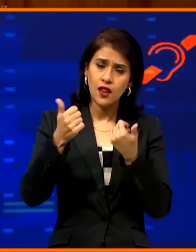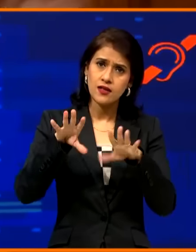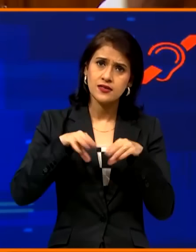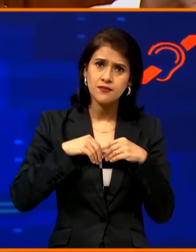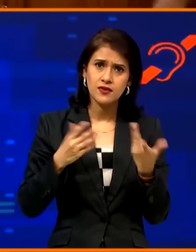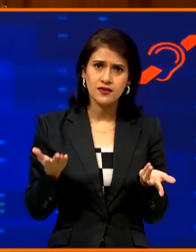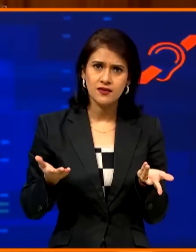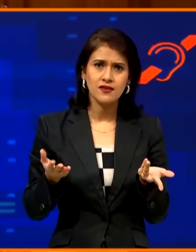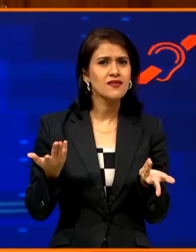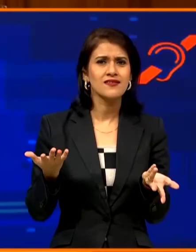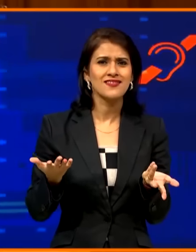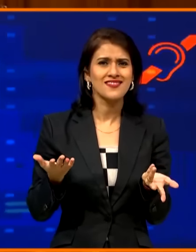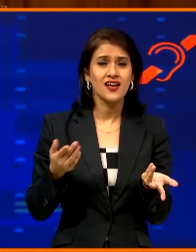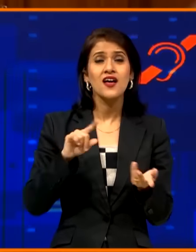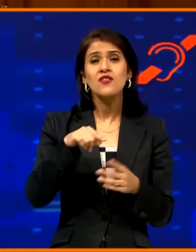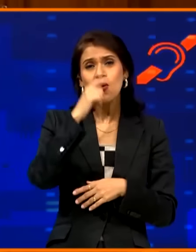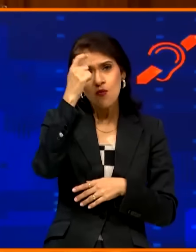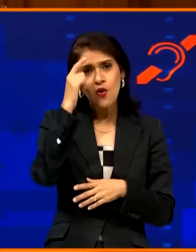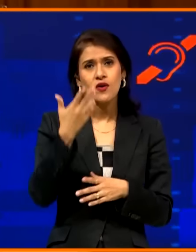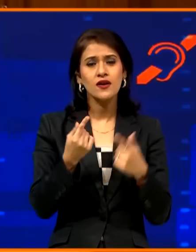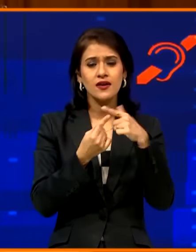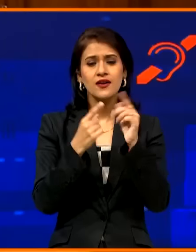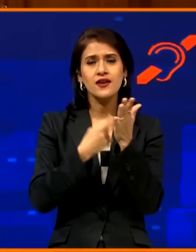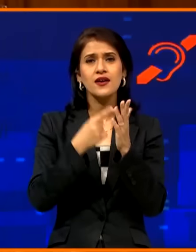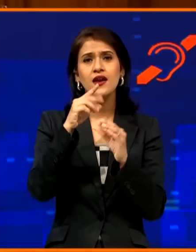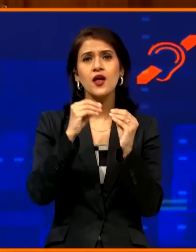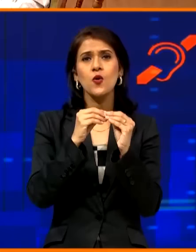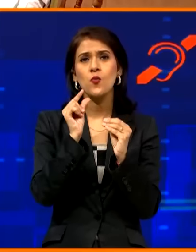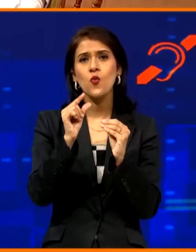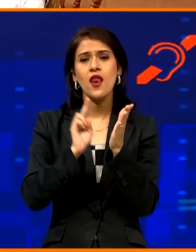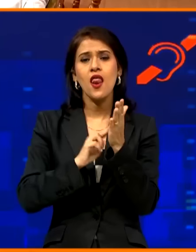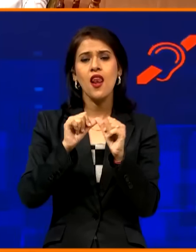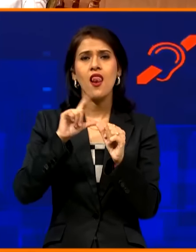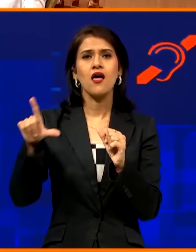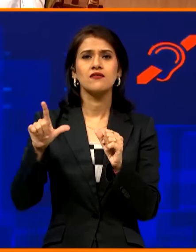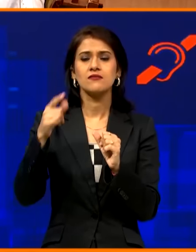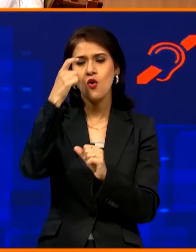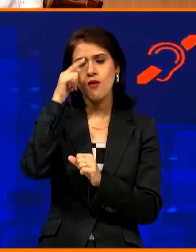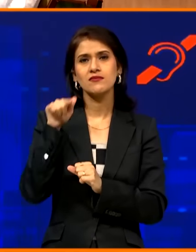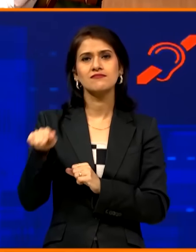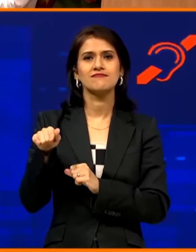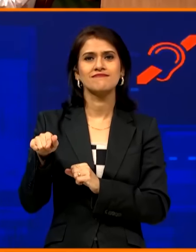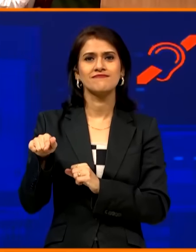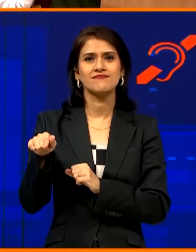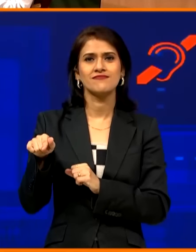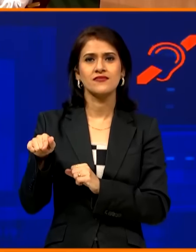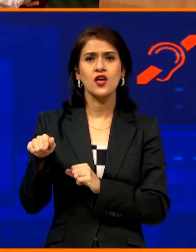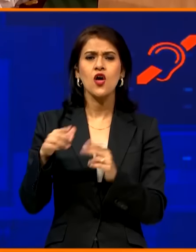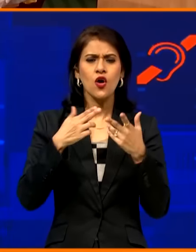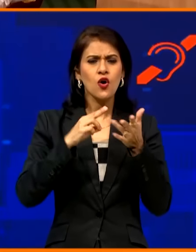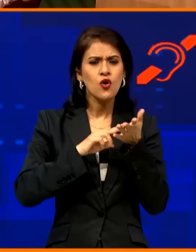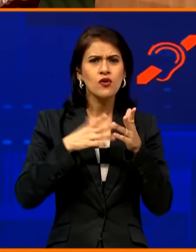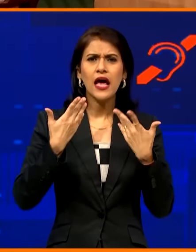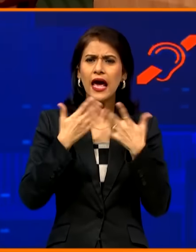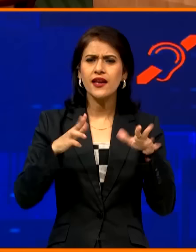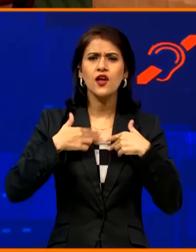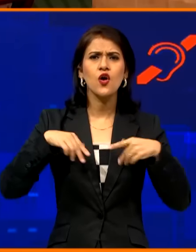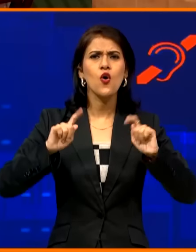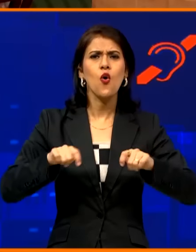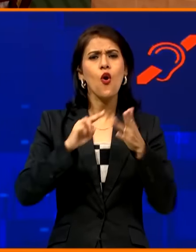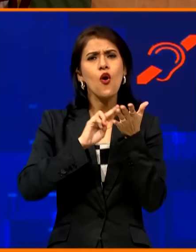स्पेशल ट्रिब्यूनल के ऊपर यह प्रॉब्लम है बात ट्रिब्यूनल में जाएगी ट्रिब्यूनल कौन बनाता है नॉर्मल कोर्ट होता है किसी नॉर्मल